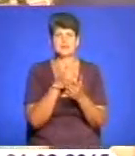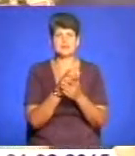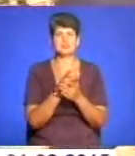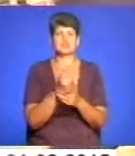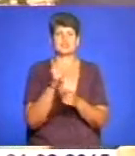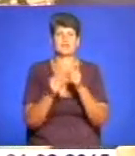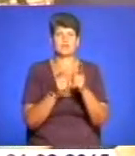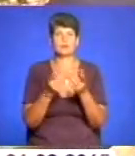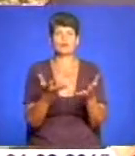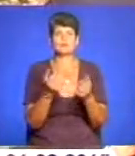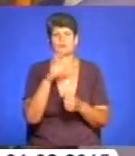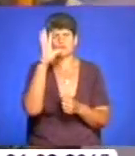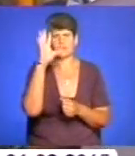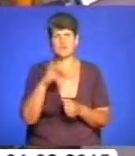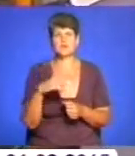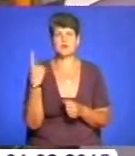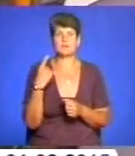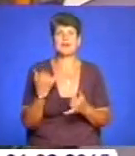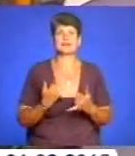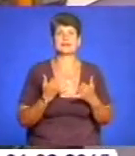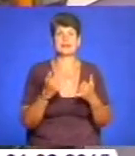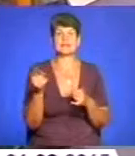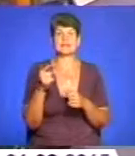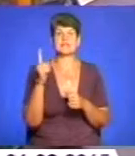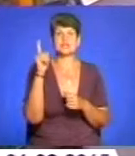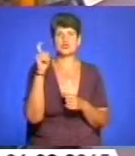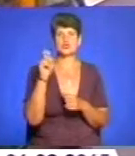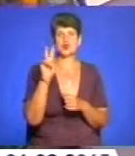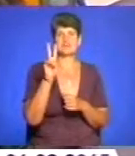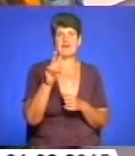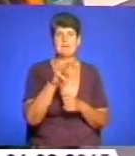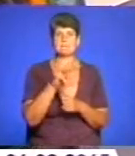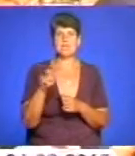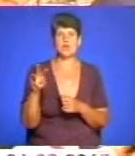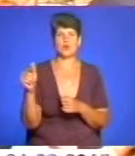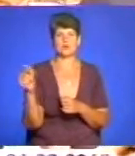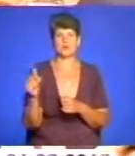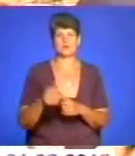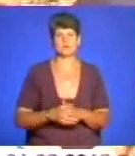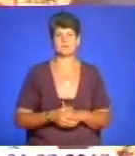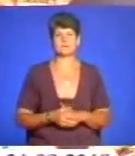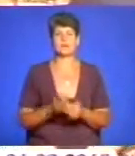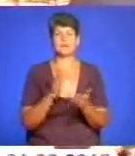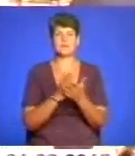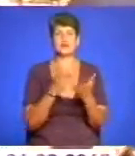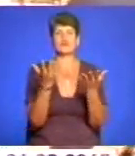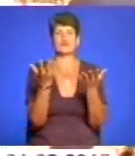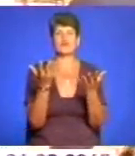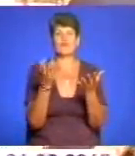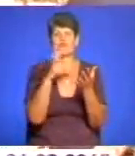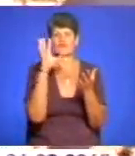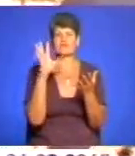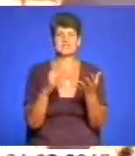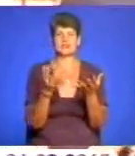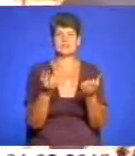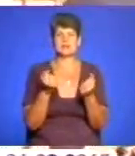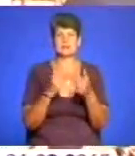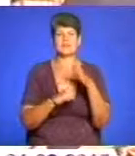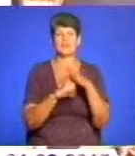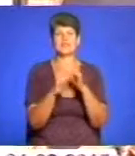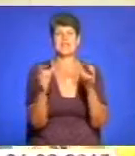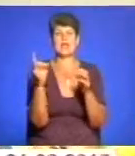отримують усі області. А для Тернопільщини це 102 мільйони гривень. Мають всі отримати Фонд регіонального розвитку, всі